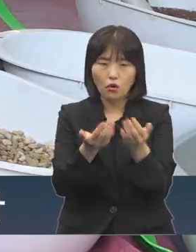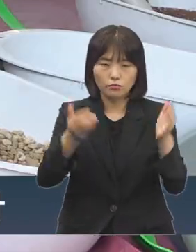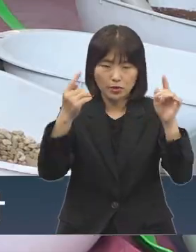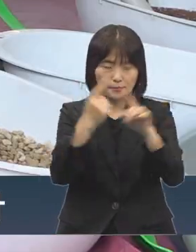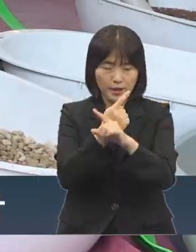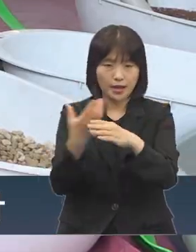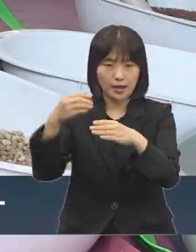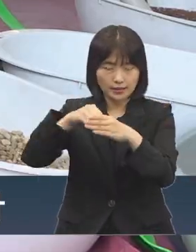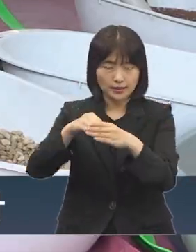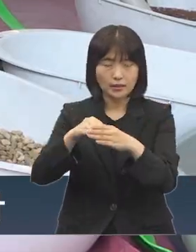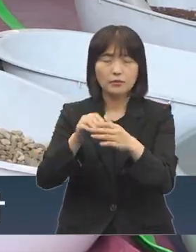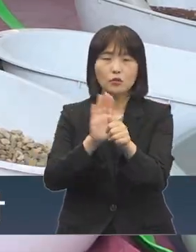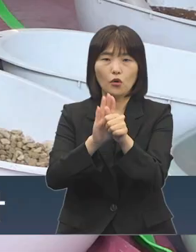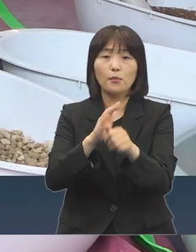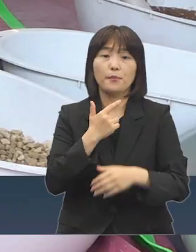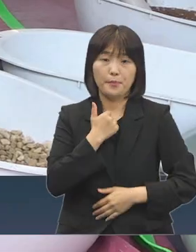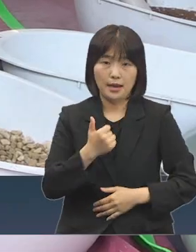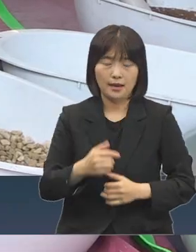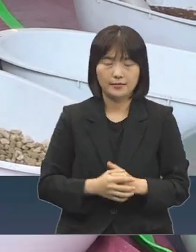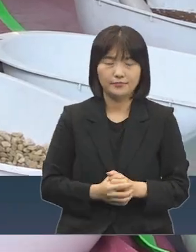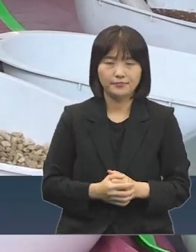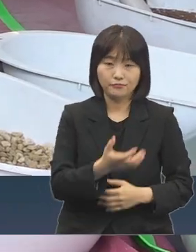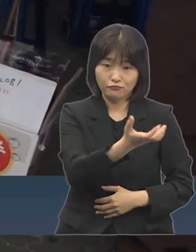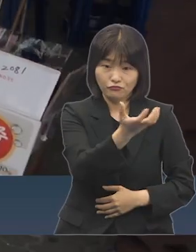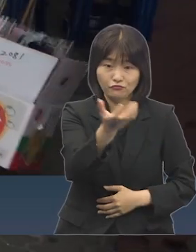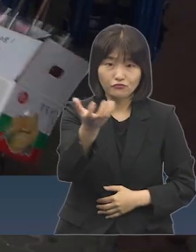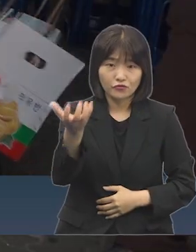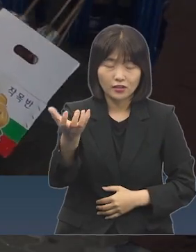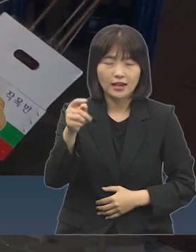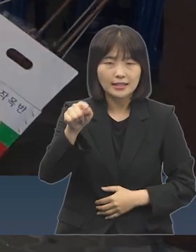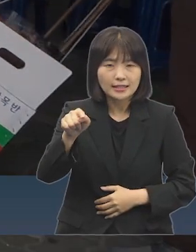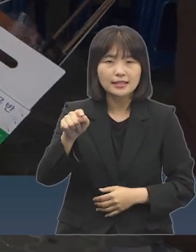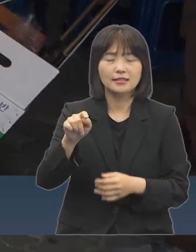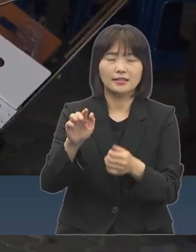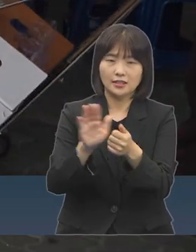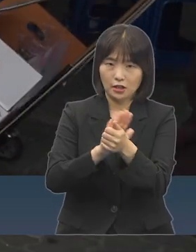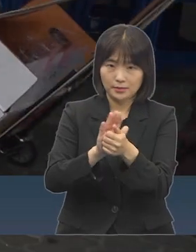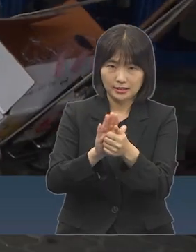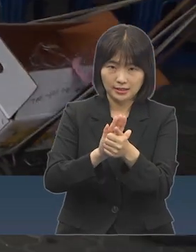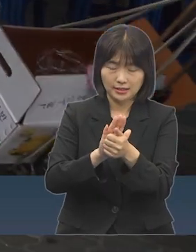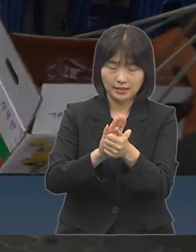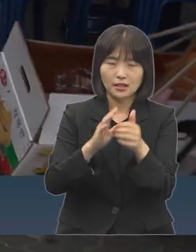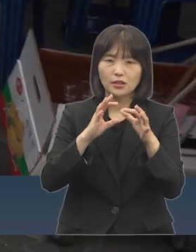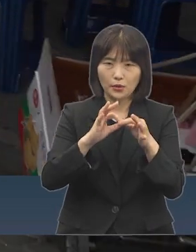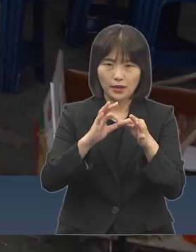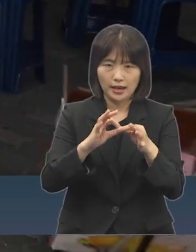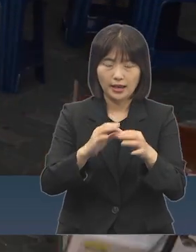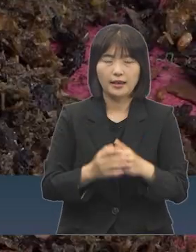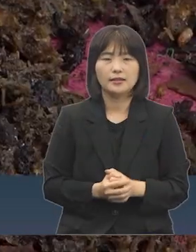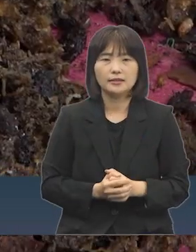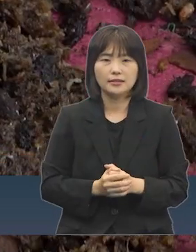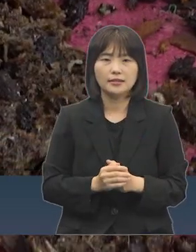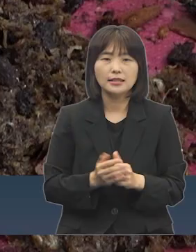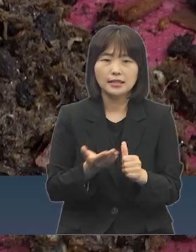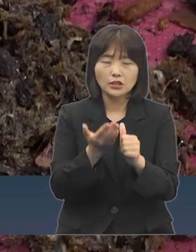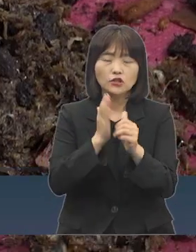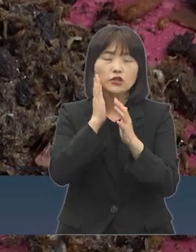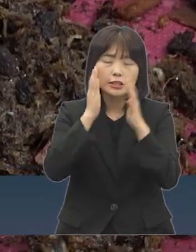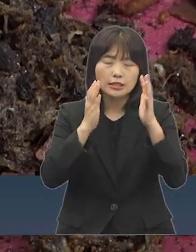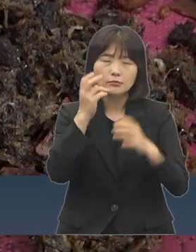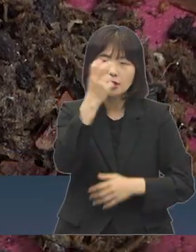분갈이 도움이 활동을 진행했습니다 그는 각 동을 순회하며 알리고 있는 반려식물 클리닉 찾아가는 서비스를 통해